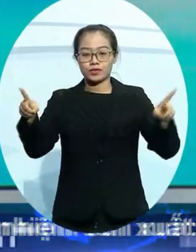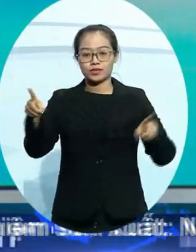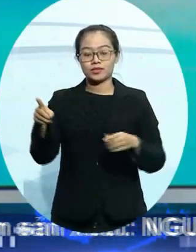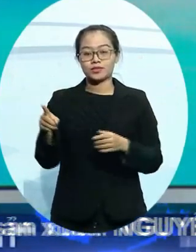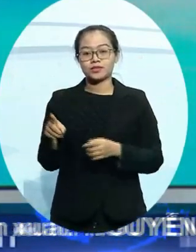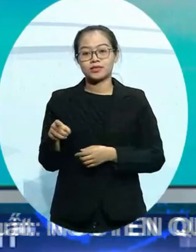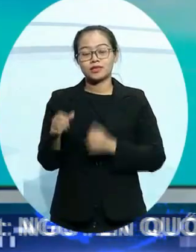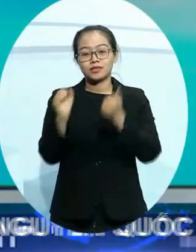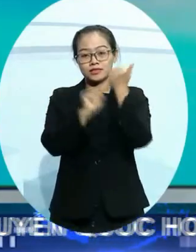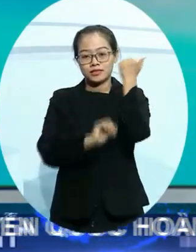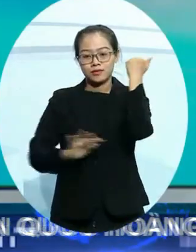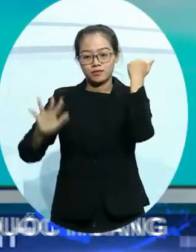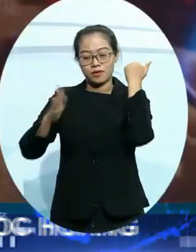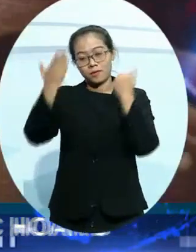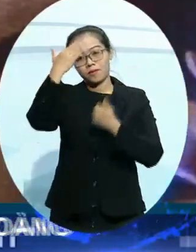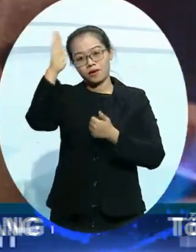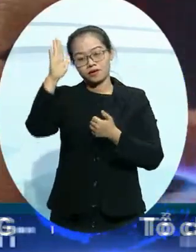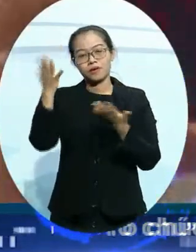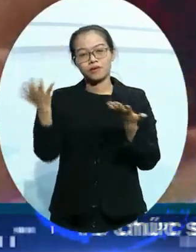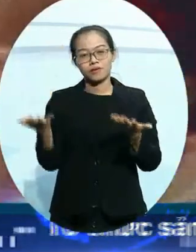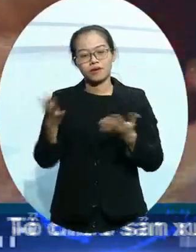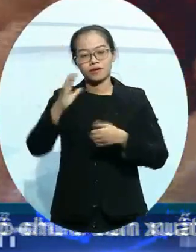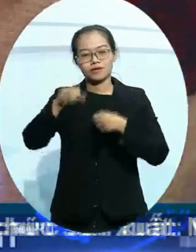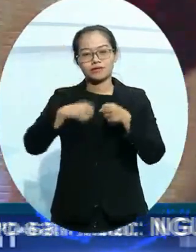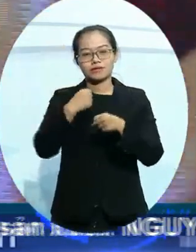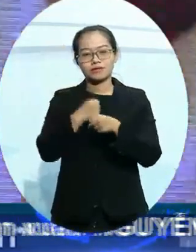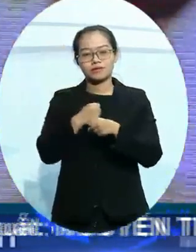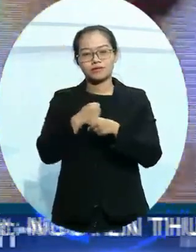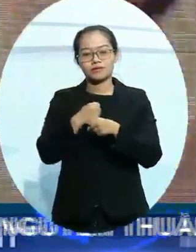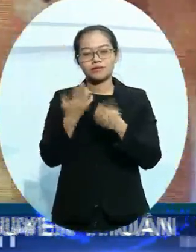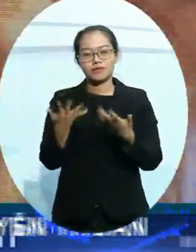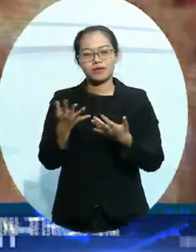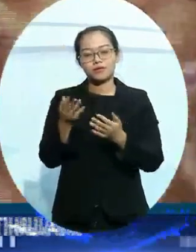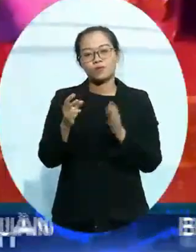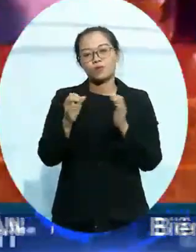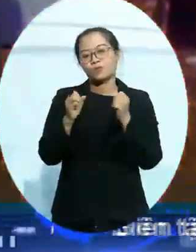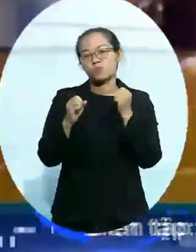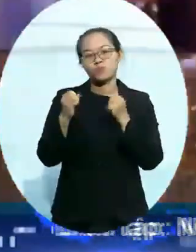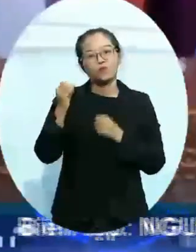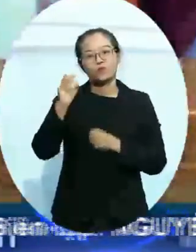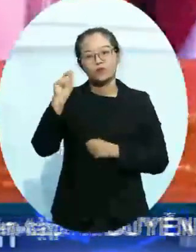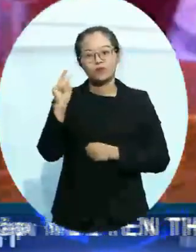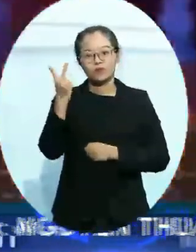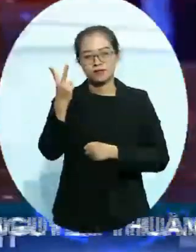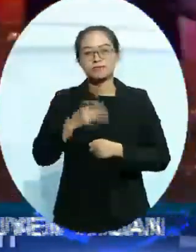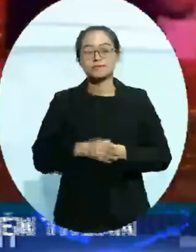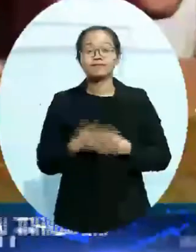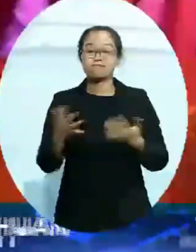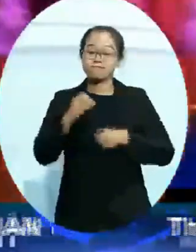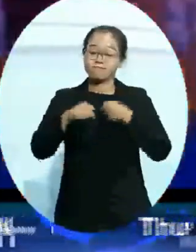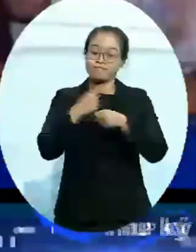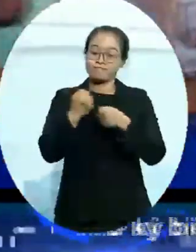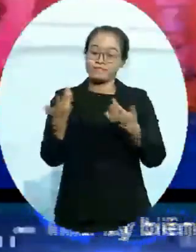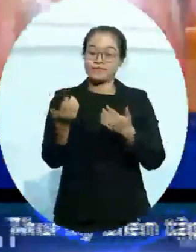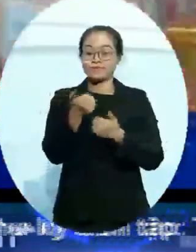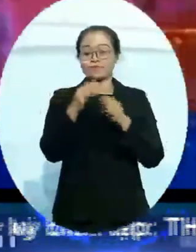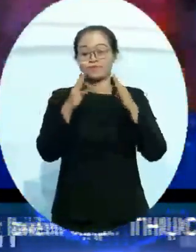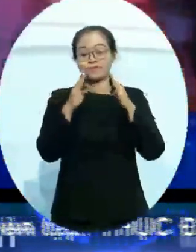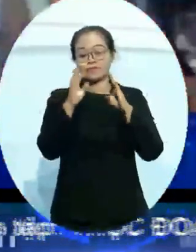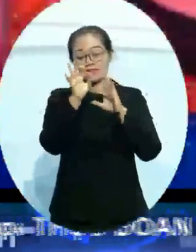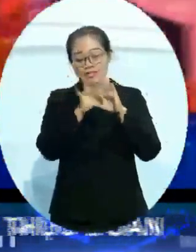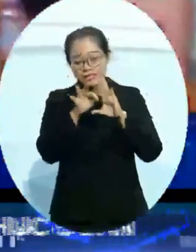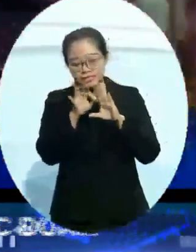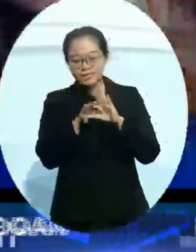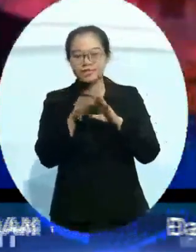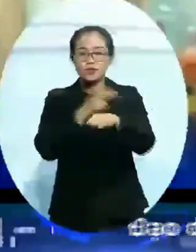năm nay. Mùa giải năm nay sẽ có sự quy tụ của rất nhiều hoa hậu, nhà thiết kế, chuyên gia, người nổi tiếng để giúp